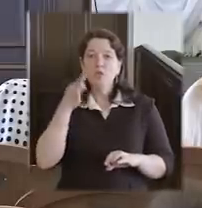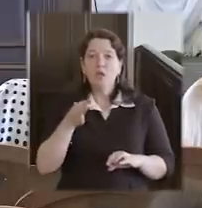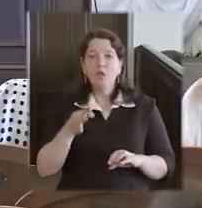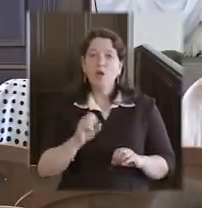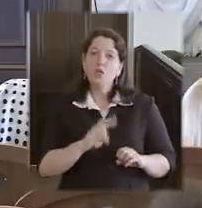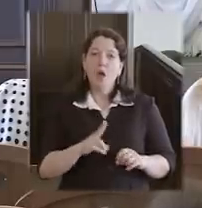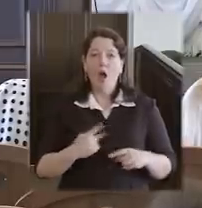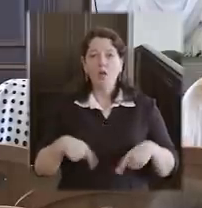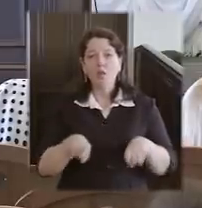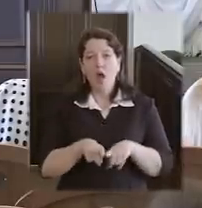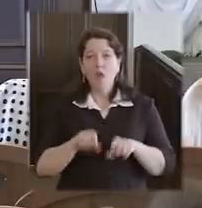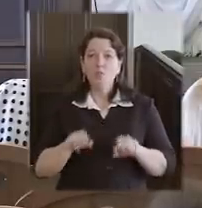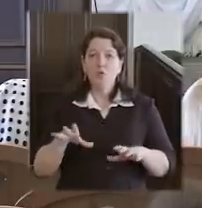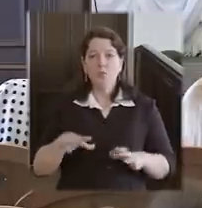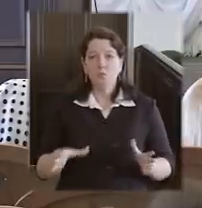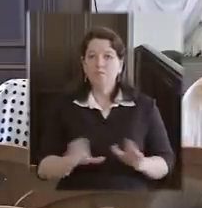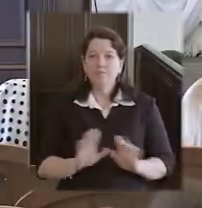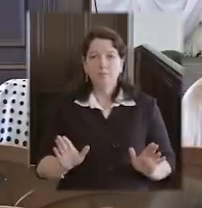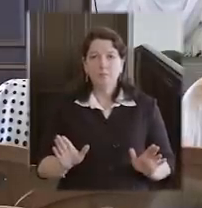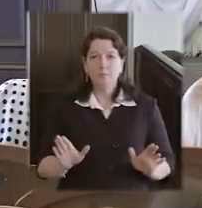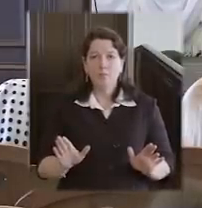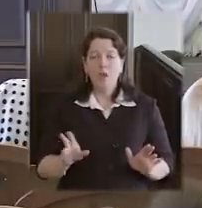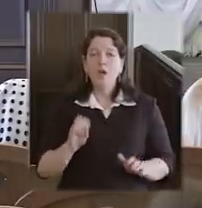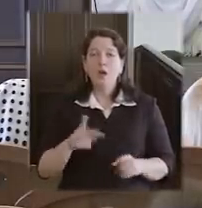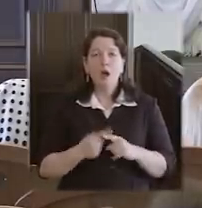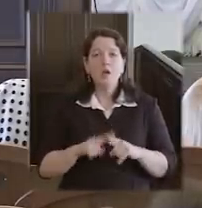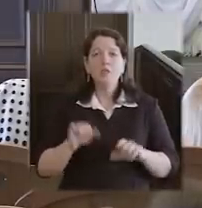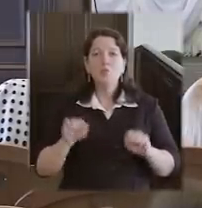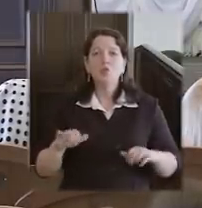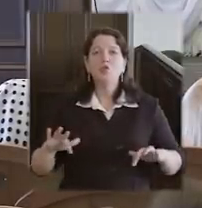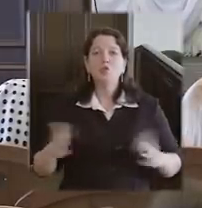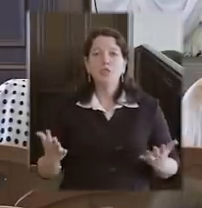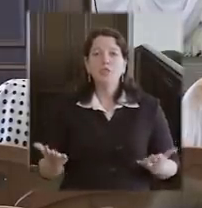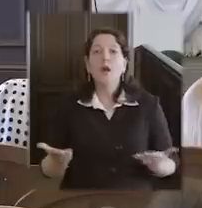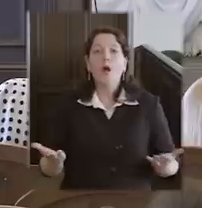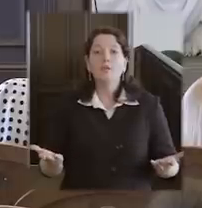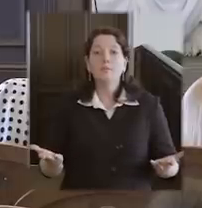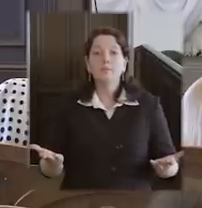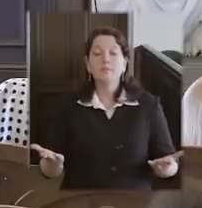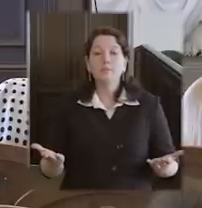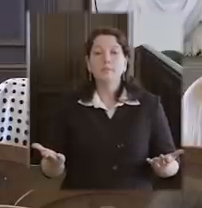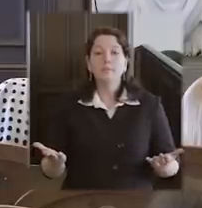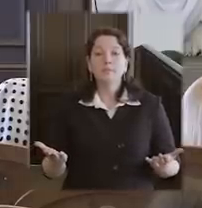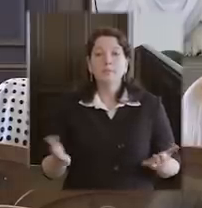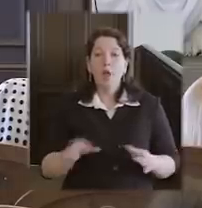Можно сказать, ну как это такое? И как это может случиться?